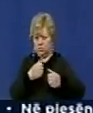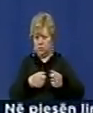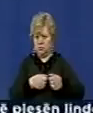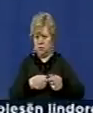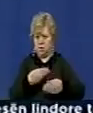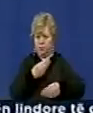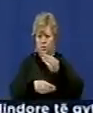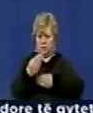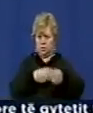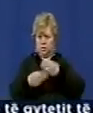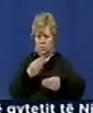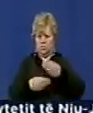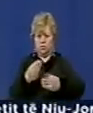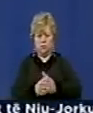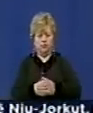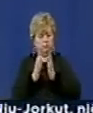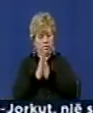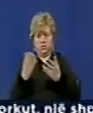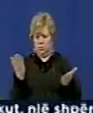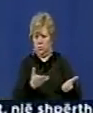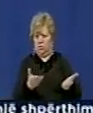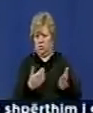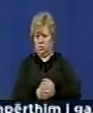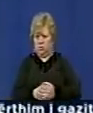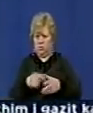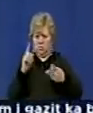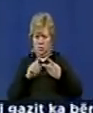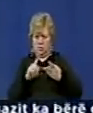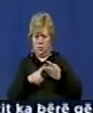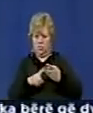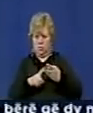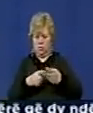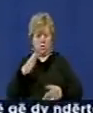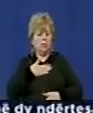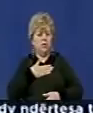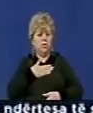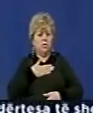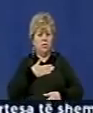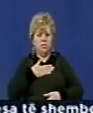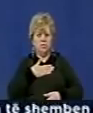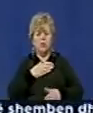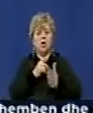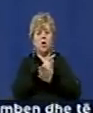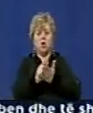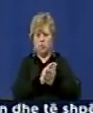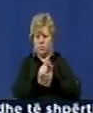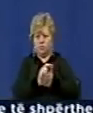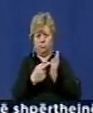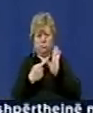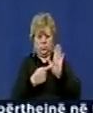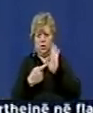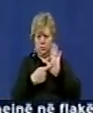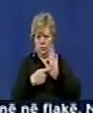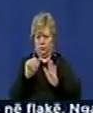me akuzu një deputet për... E dyta, ne gjatë gjithë kohës dham argumente.